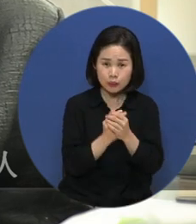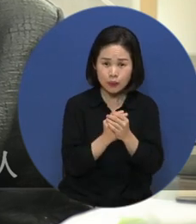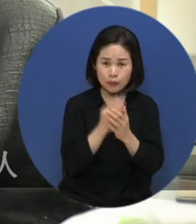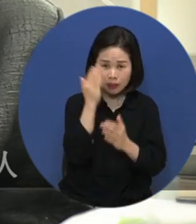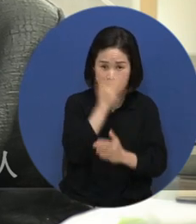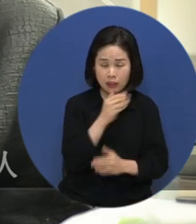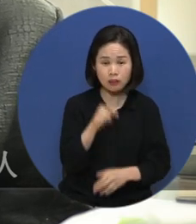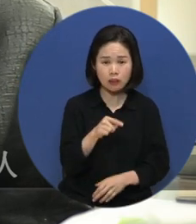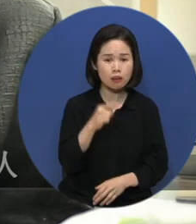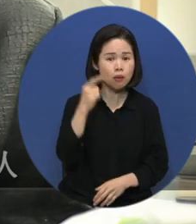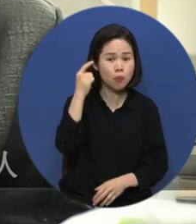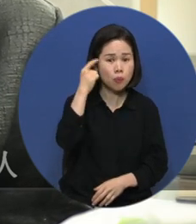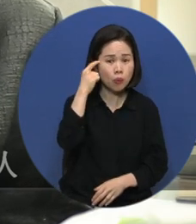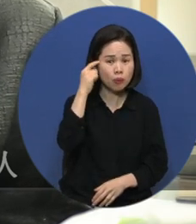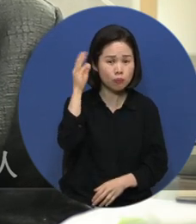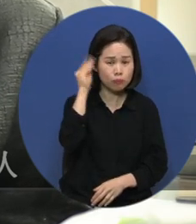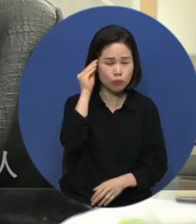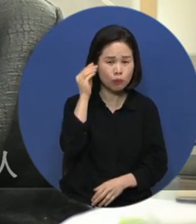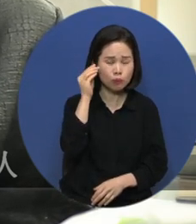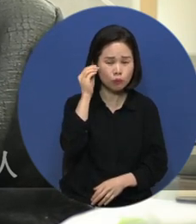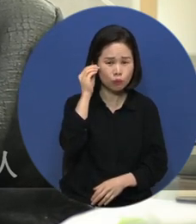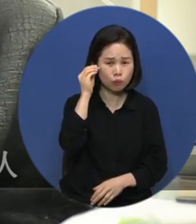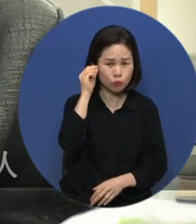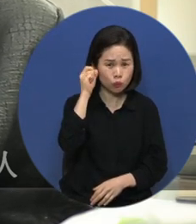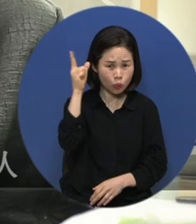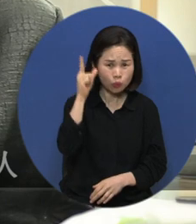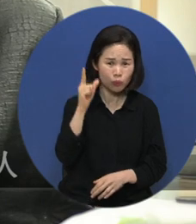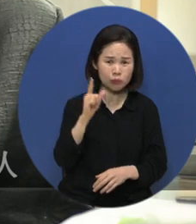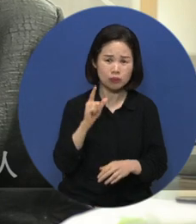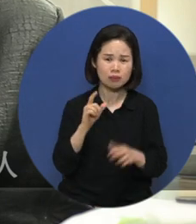인지 능력의 차이만은 분명히 아닌 것 같아요. 그래서 뭐